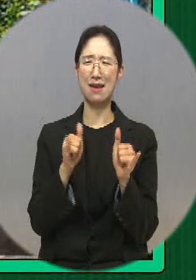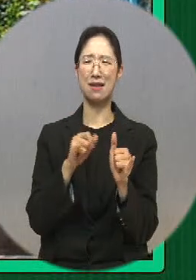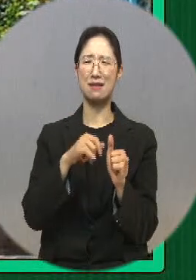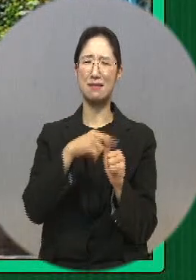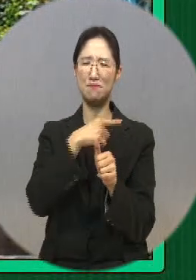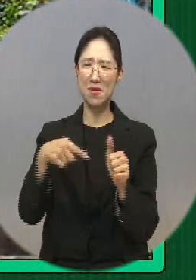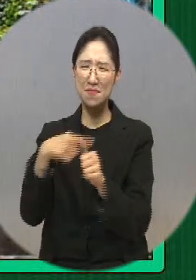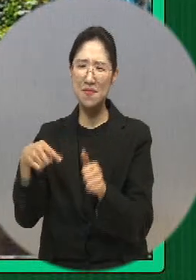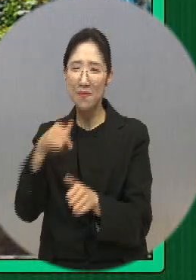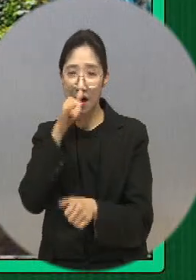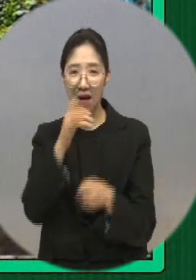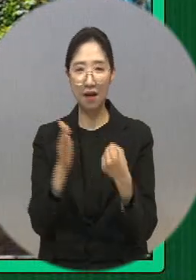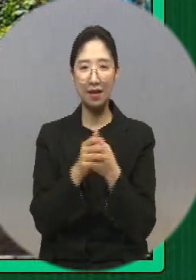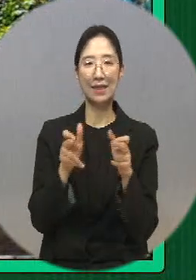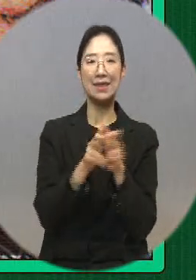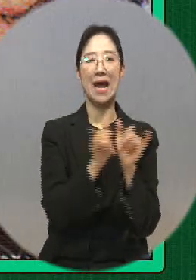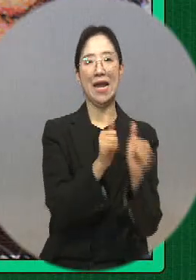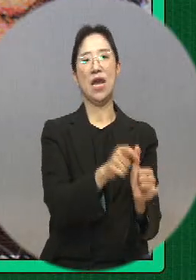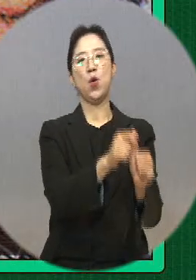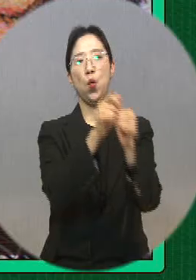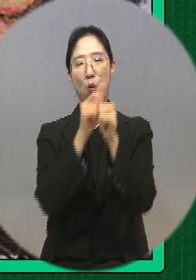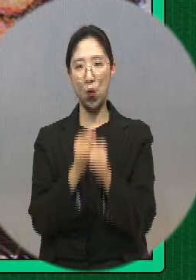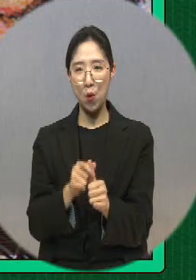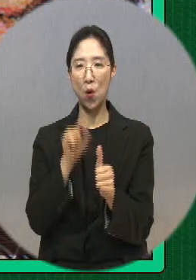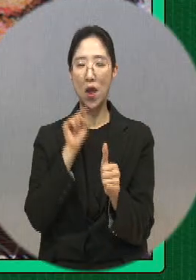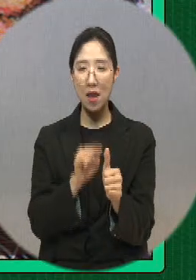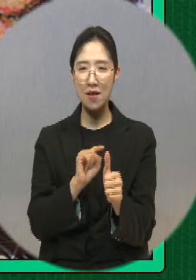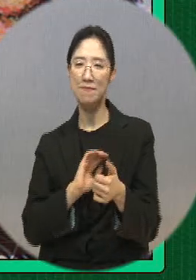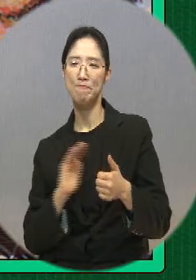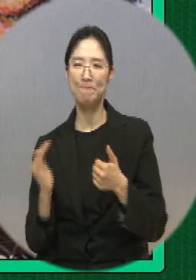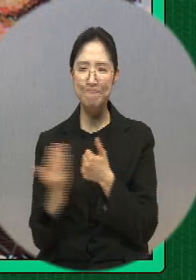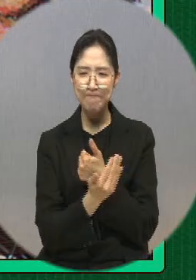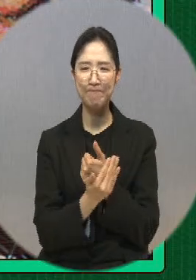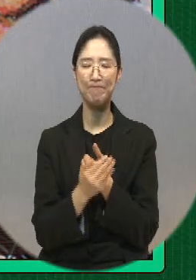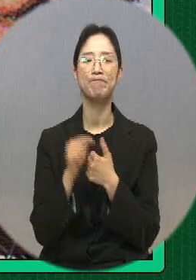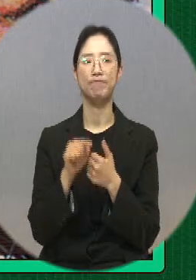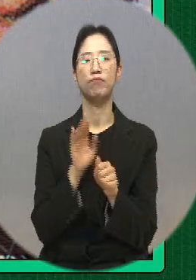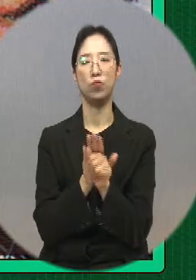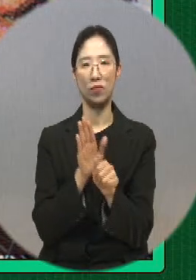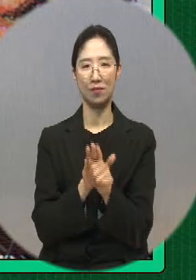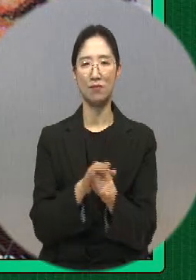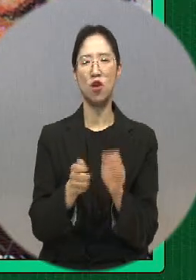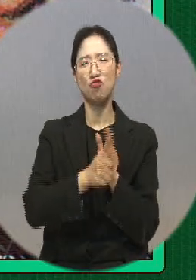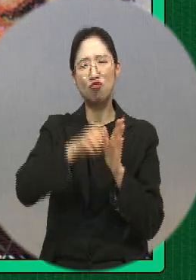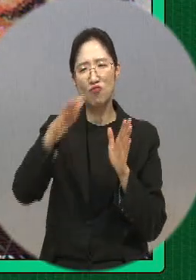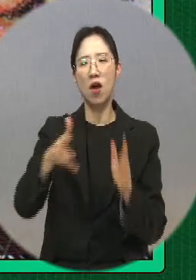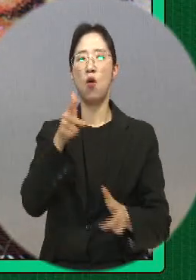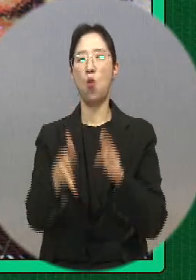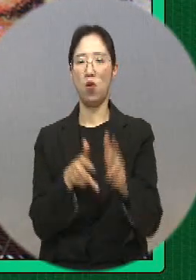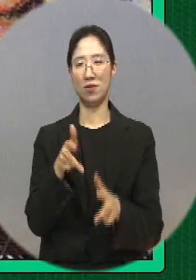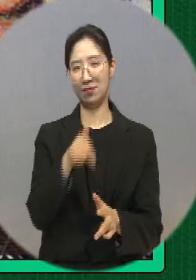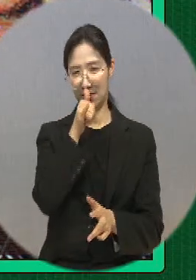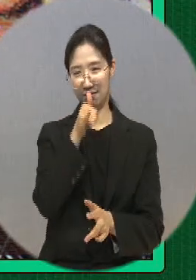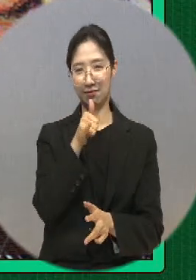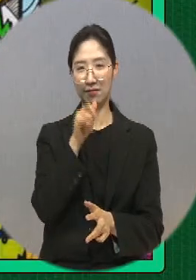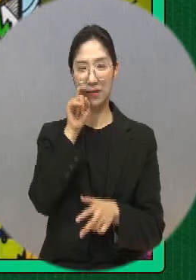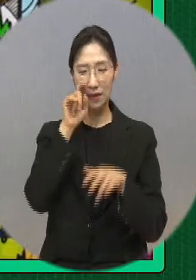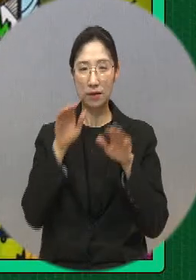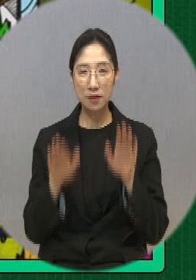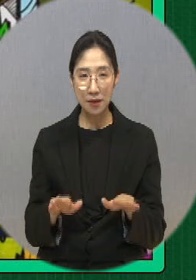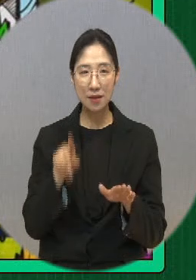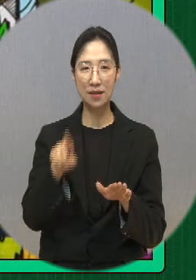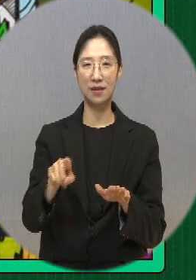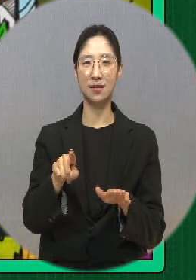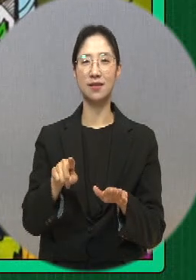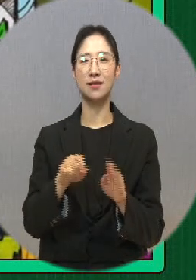그래서 장애인들을 고용해서 그들이 핍박받지 않도록 했던 유명한 공장이 있어요. 지금 그 뮤지엄으로